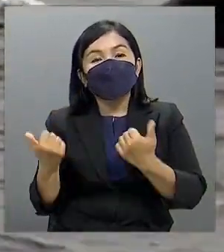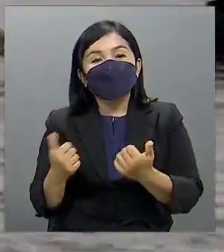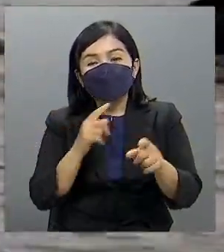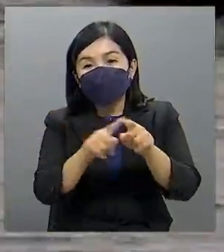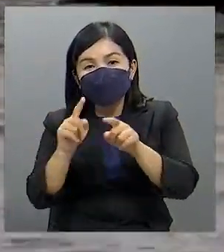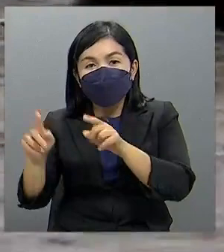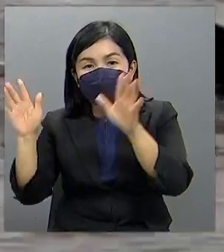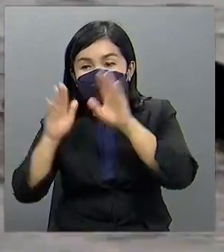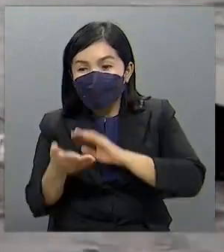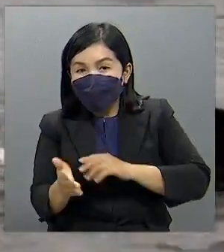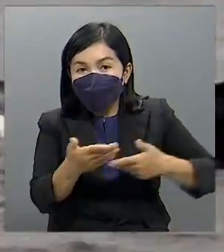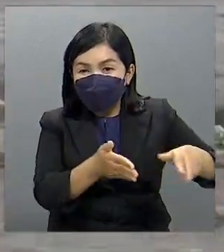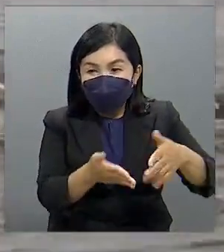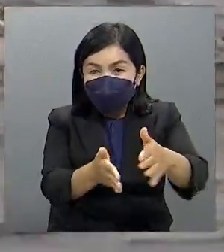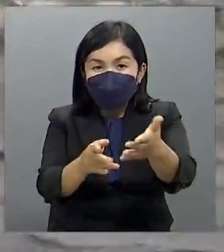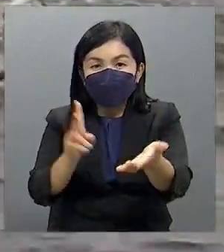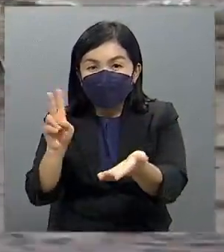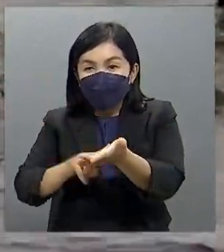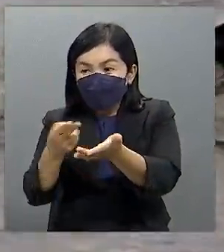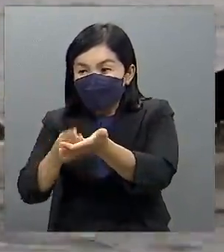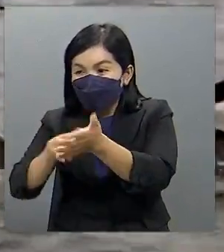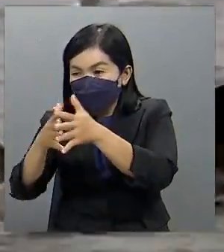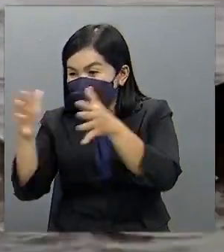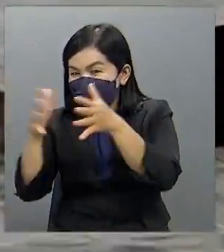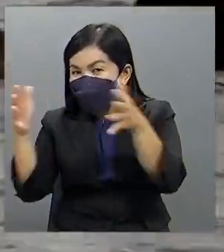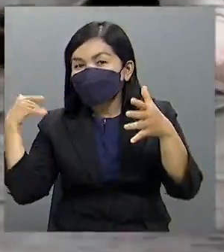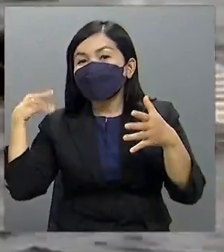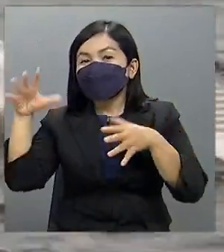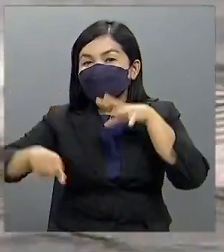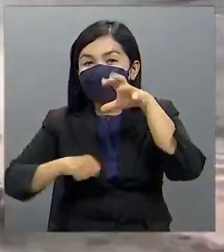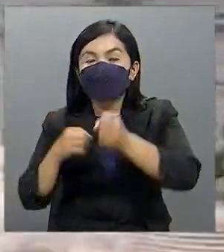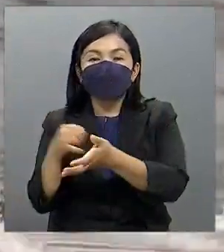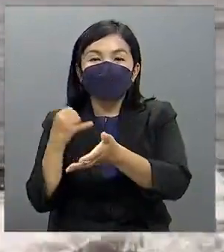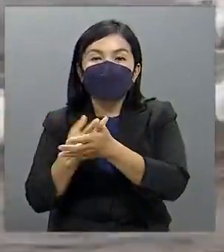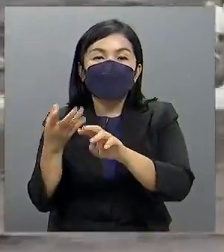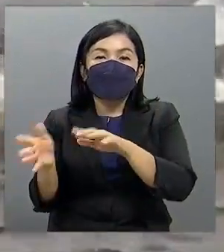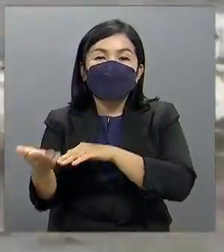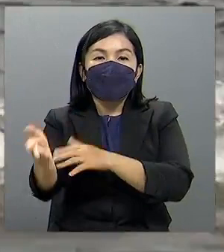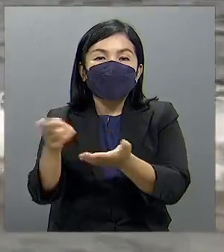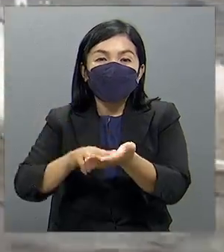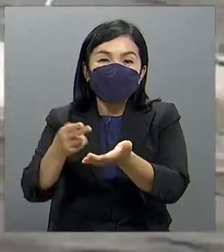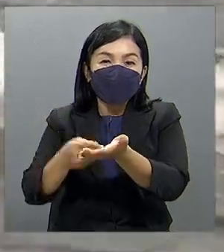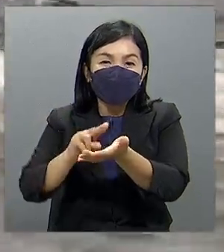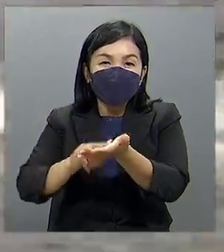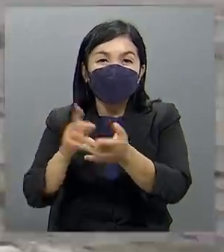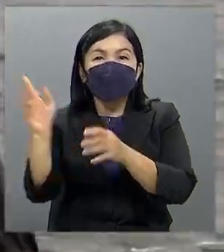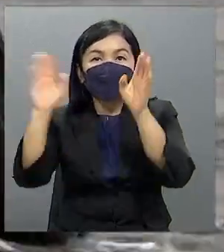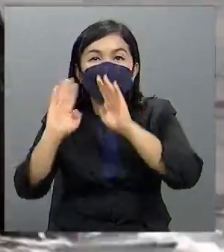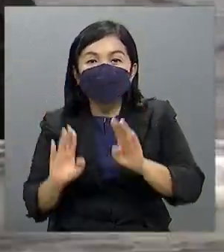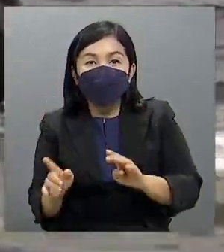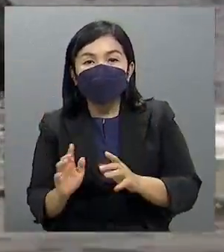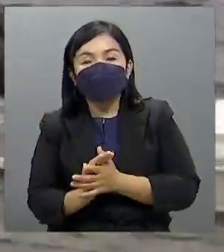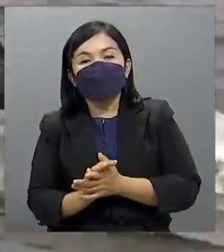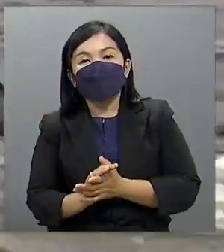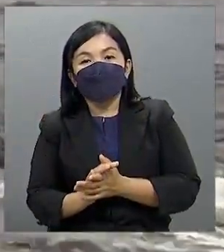ทูเข้ามาติดอวนได้มากกว่าปกติค่ะนักวิชาการบอกว่าลักษณะการหากินของวานบรูด้าที่ตั้งตัวตรงอ้า